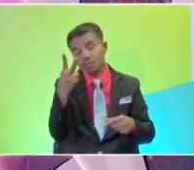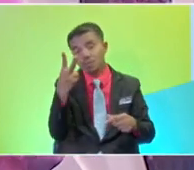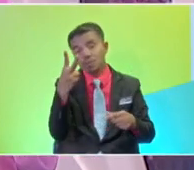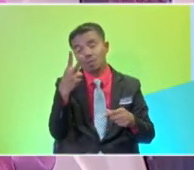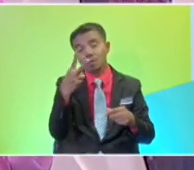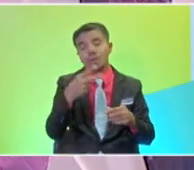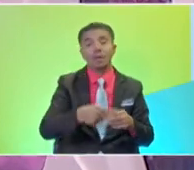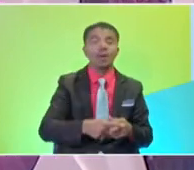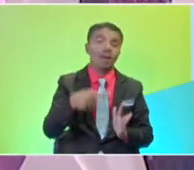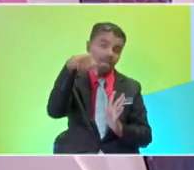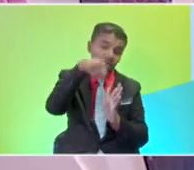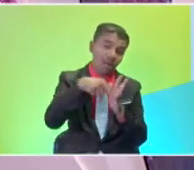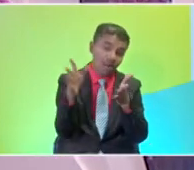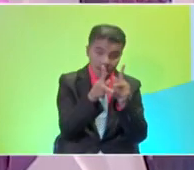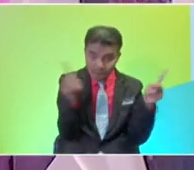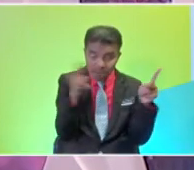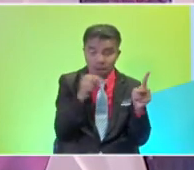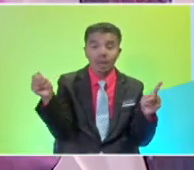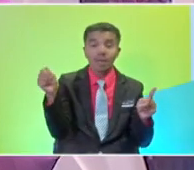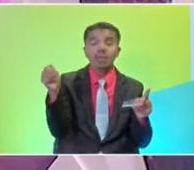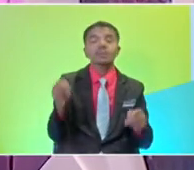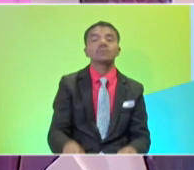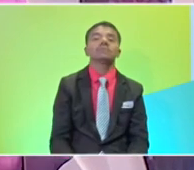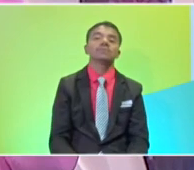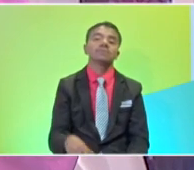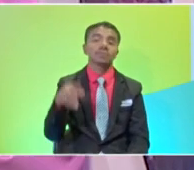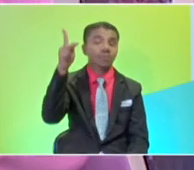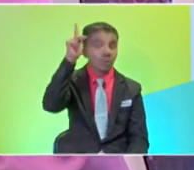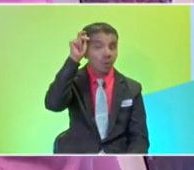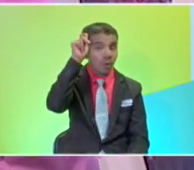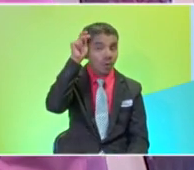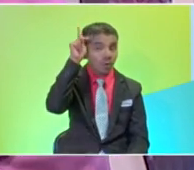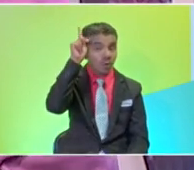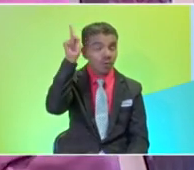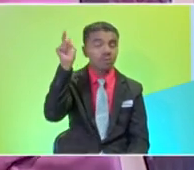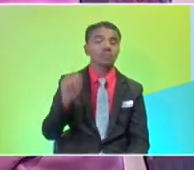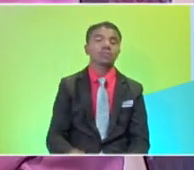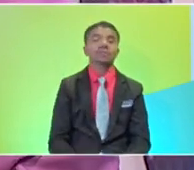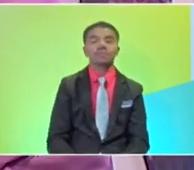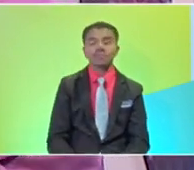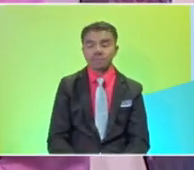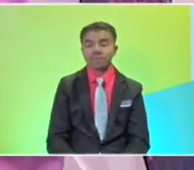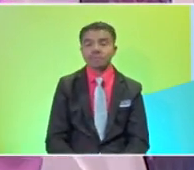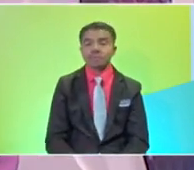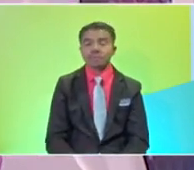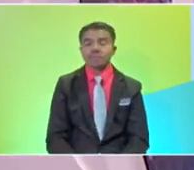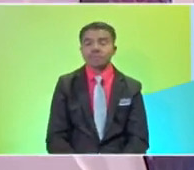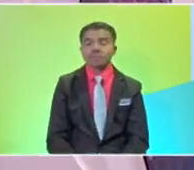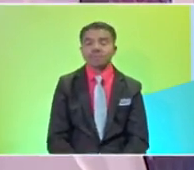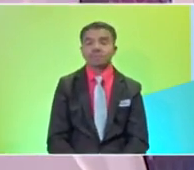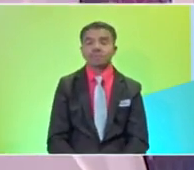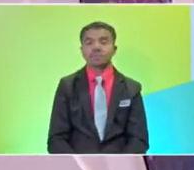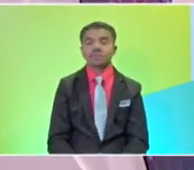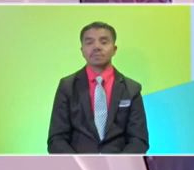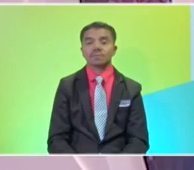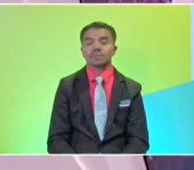efektif ya barulah dia menjadi pelajar yang syumul Kamil dengan Syamil Aiman Bahasa Arab oke baik